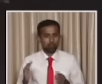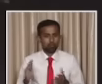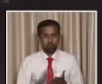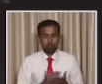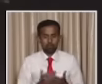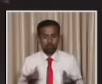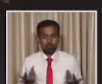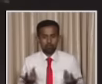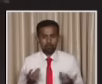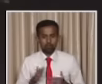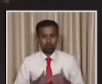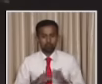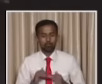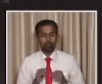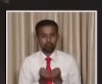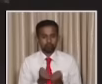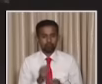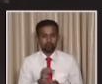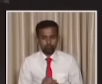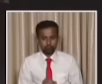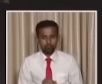නිසා අපි කියනවා වෘත්තීය සමිති තියෙන්න ඕන.